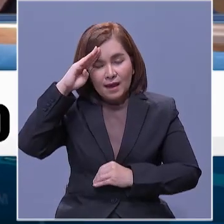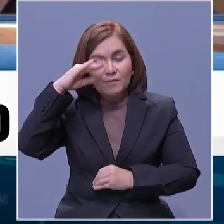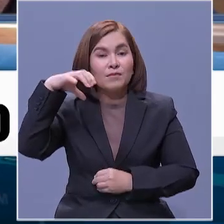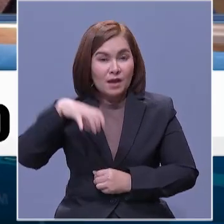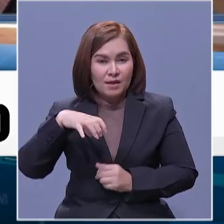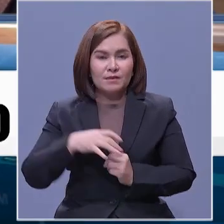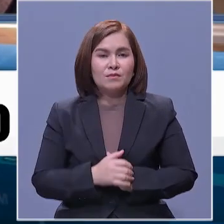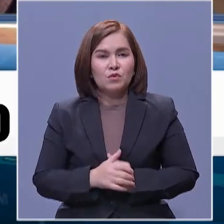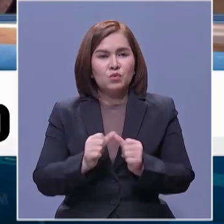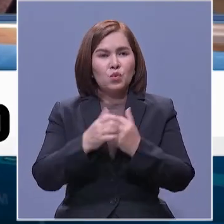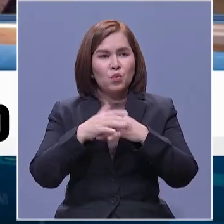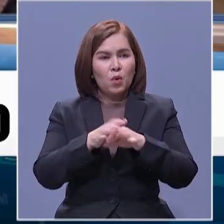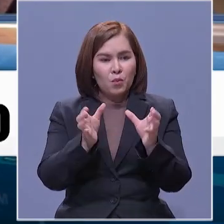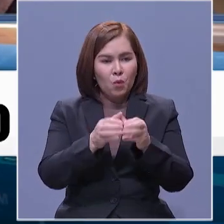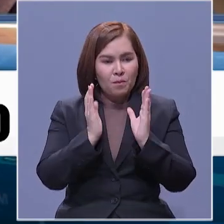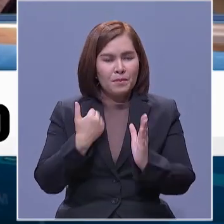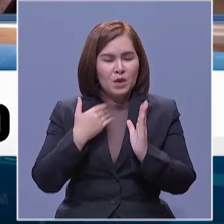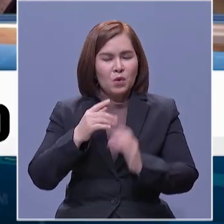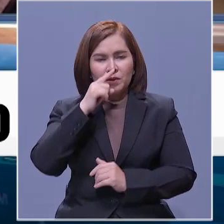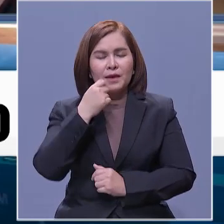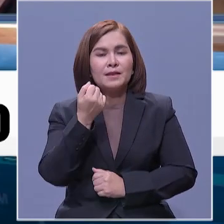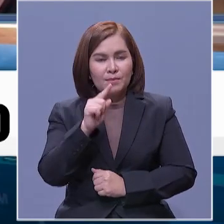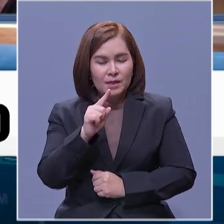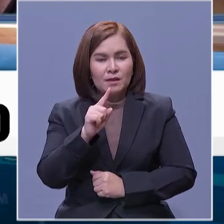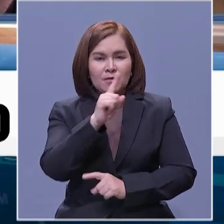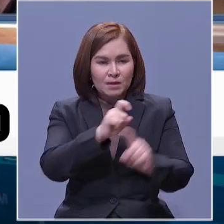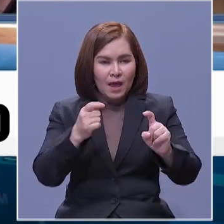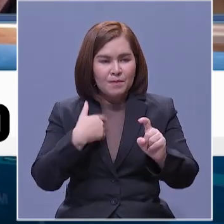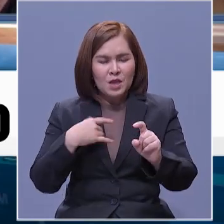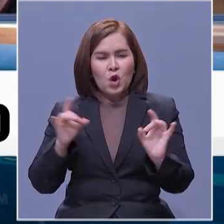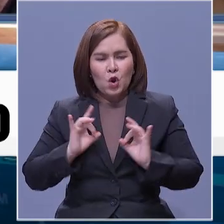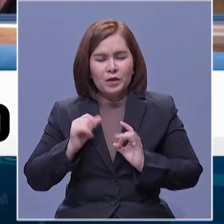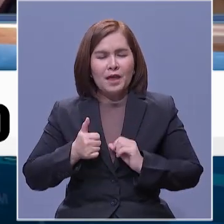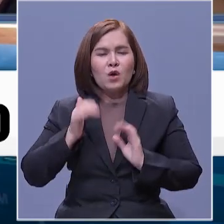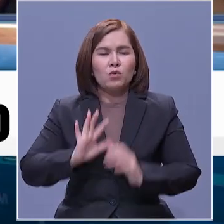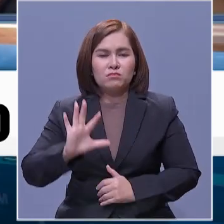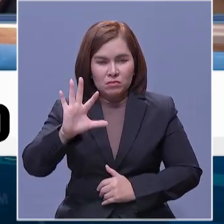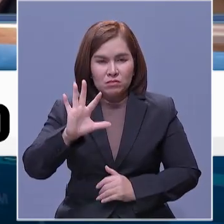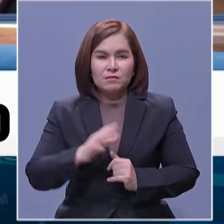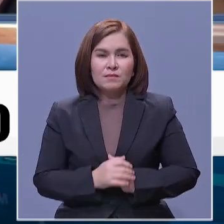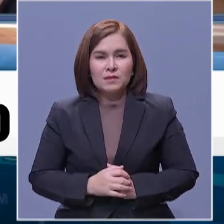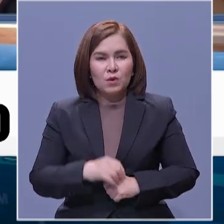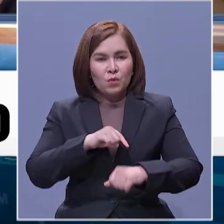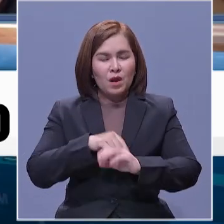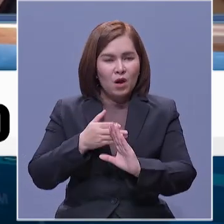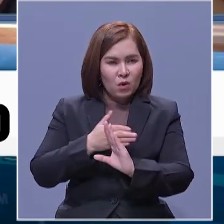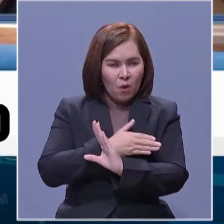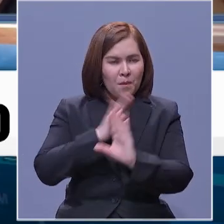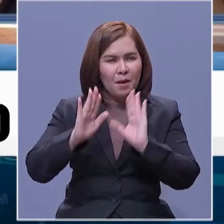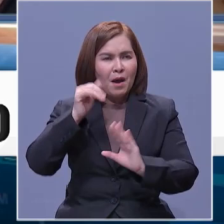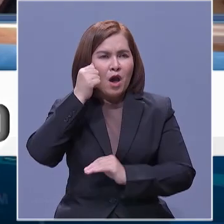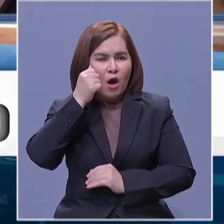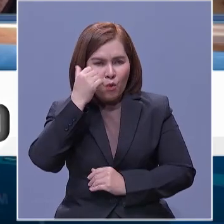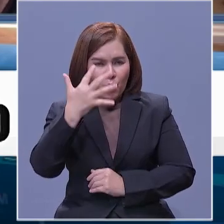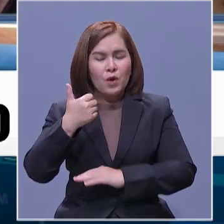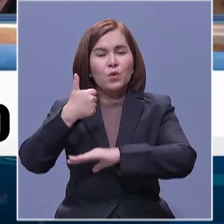ได้โดยอยู่รวมกับคนไทย11คนแต่รอดมาได้5คนนะครับคุณสมบูรณ์เล่าบอกว่าก่อนเกิดเหตุประมาณสัก5วันน